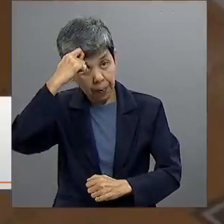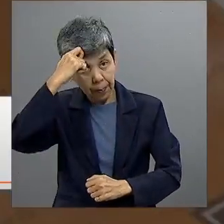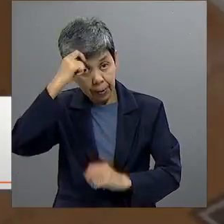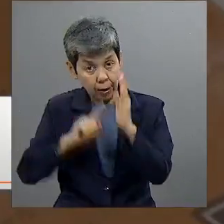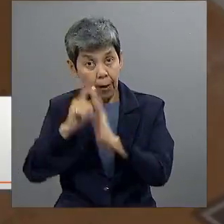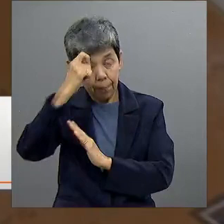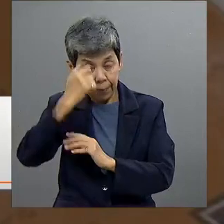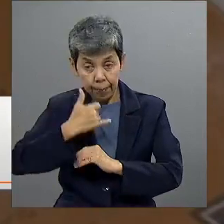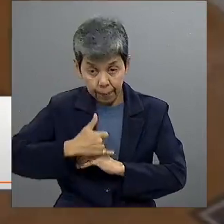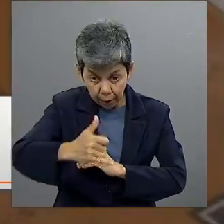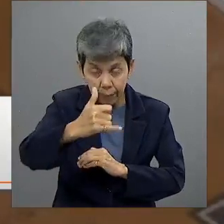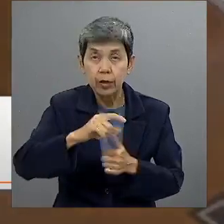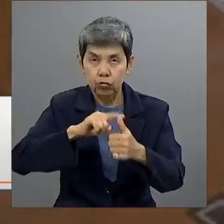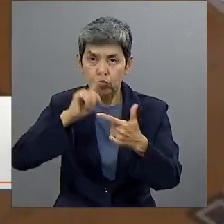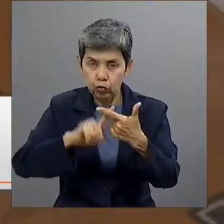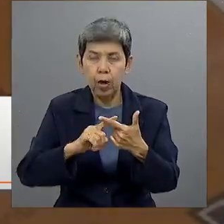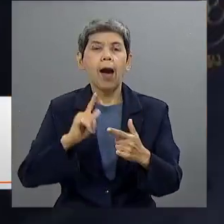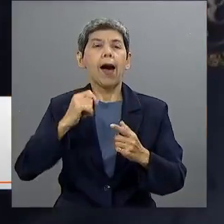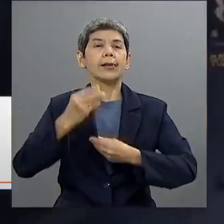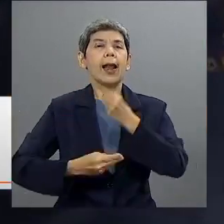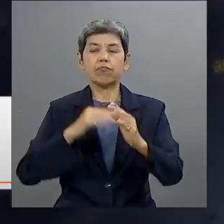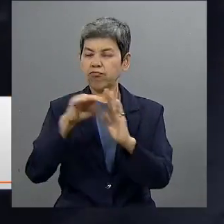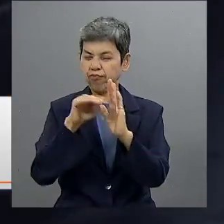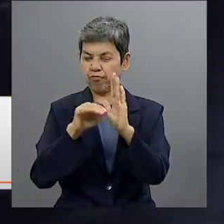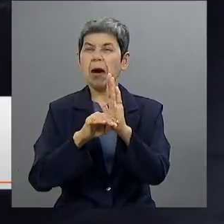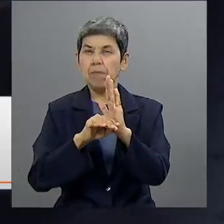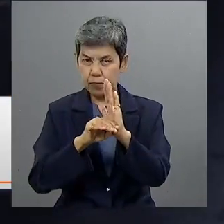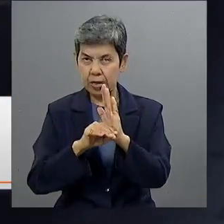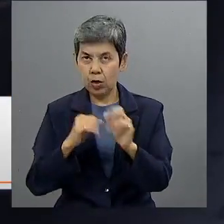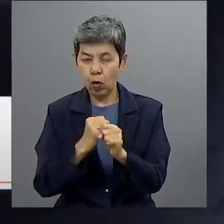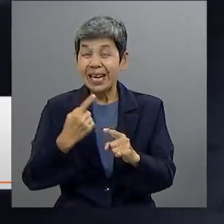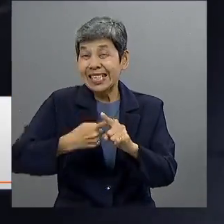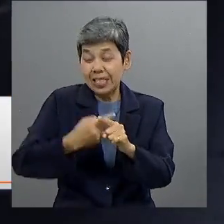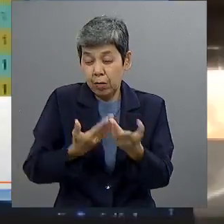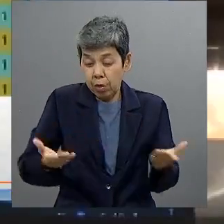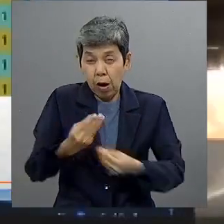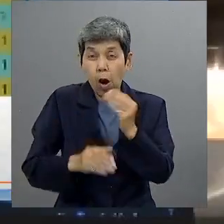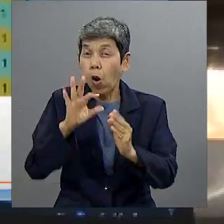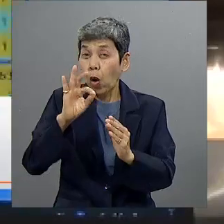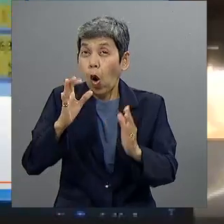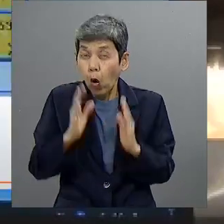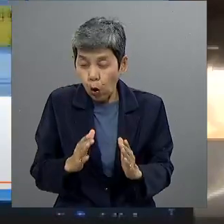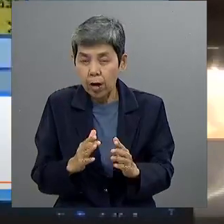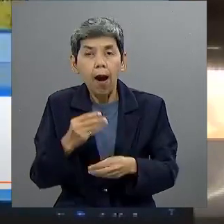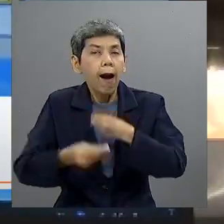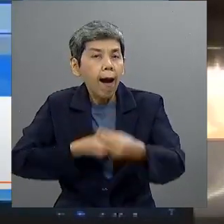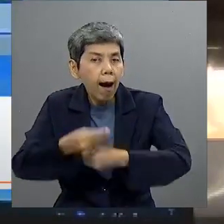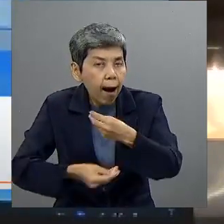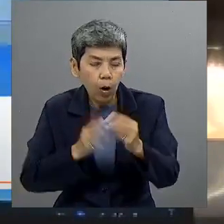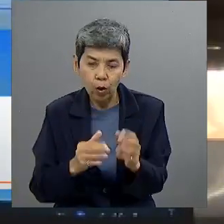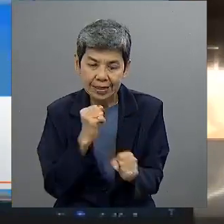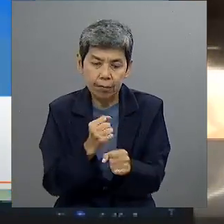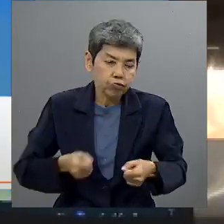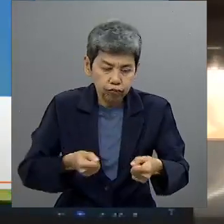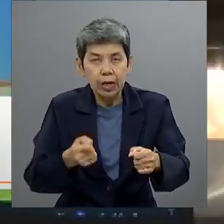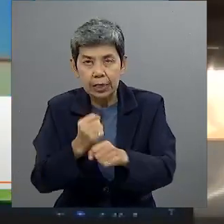วทางตลาดกำหนดมาตรการให้ผู้เช่าแผงจำนวน900คนผู้ช่วยค้าลูกจ้างแรงงานข้ามชาติ